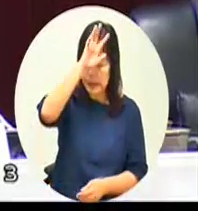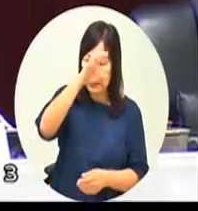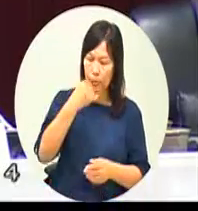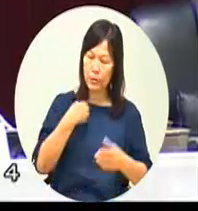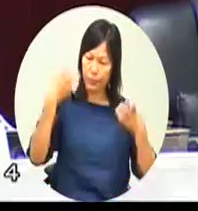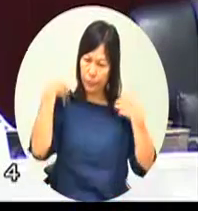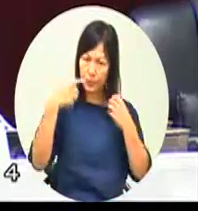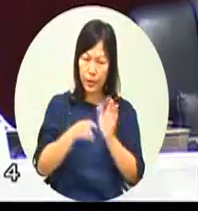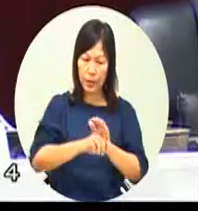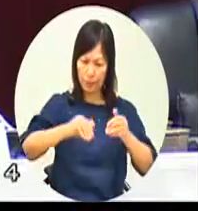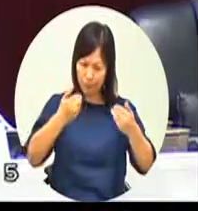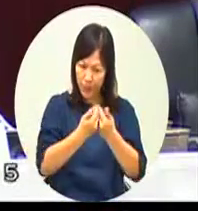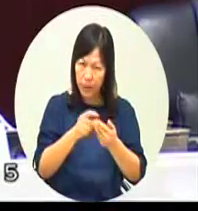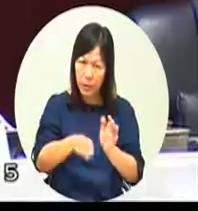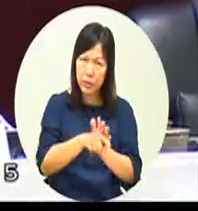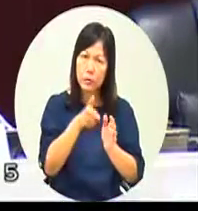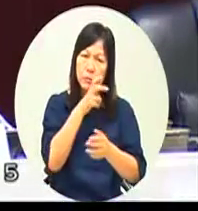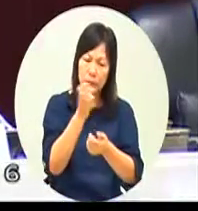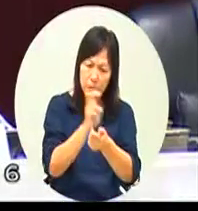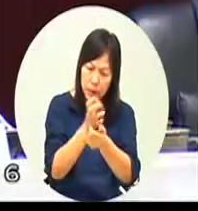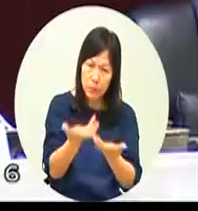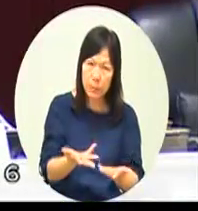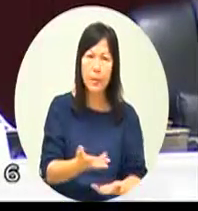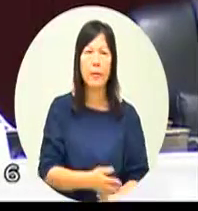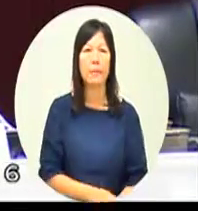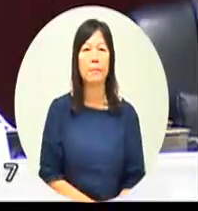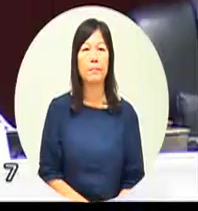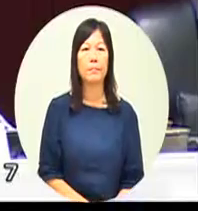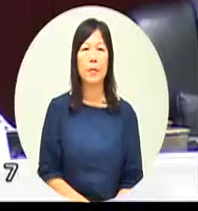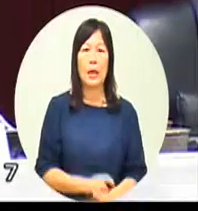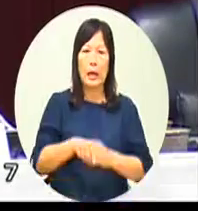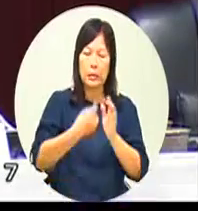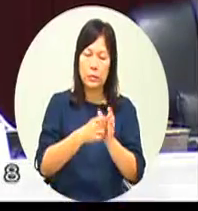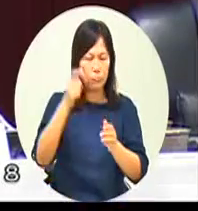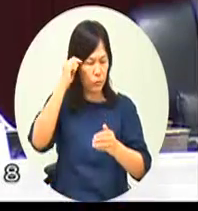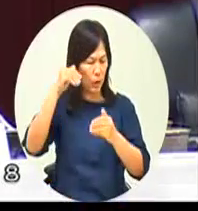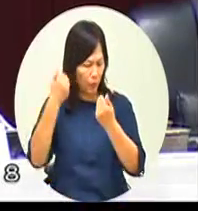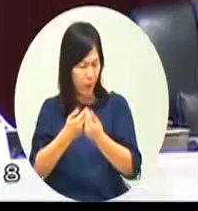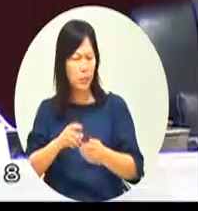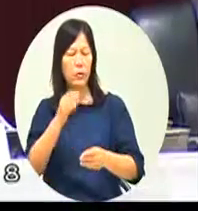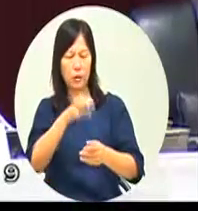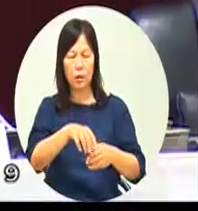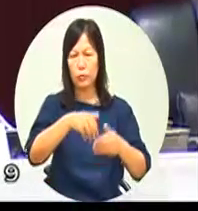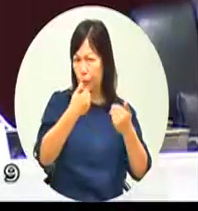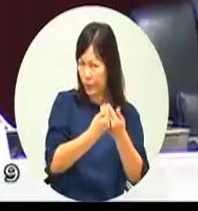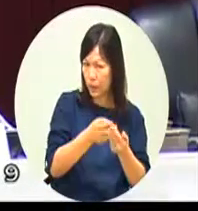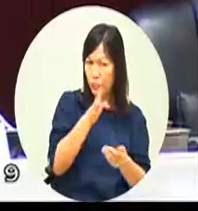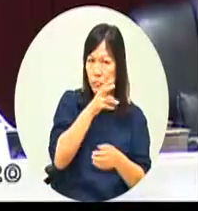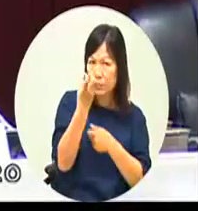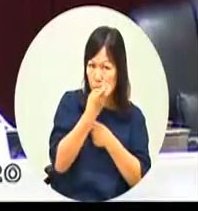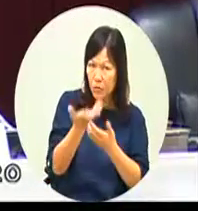反对，这样叫监督吗？只是为了反对而反对是监督吗？